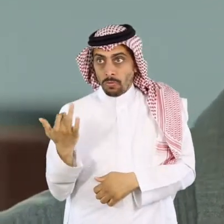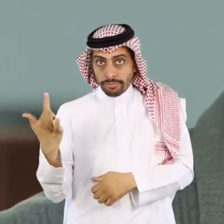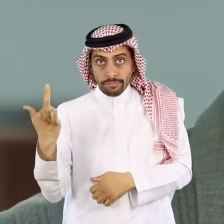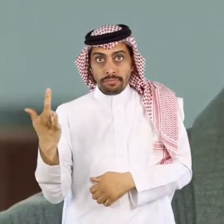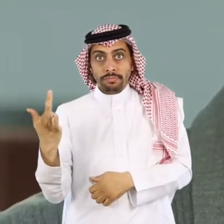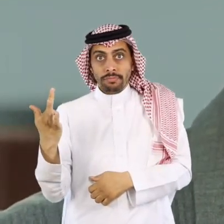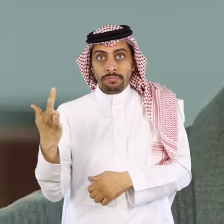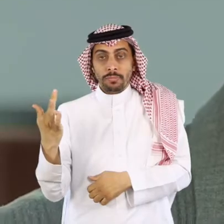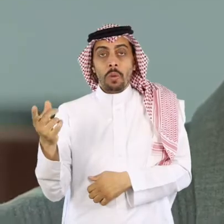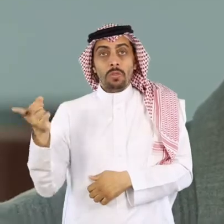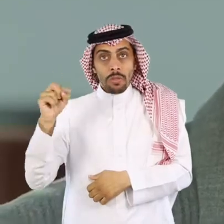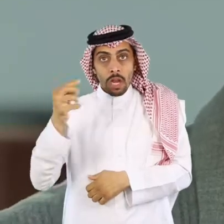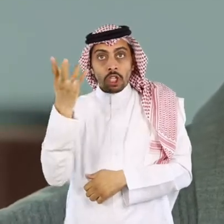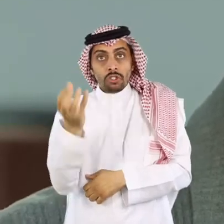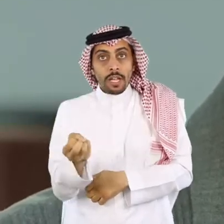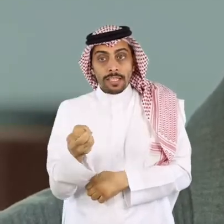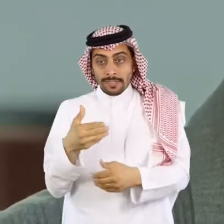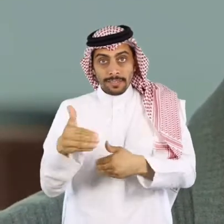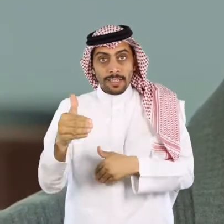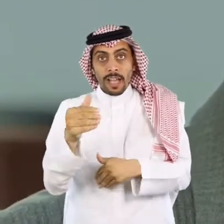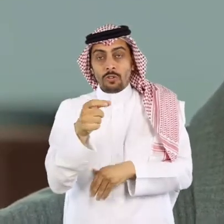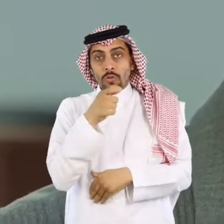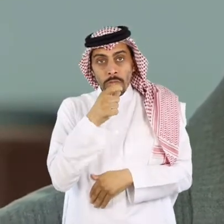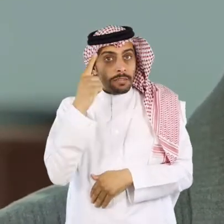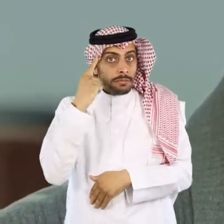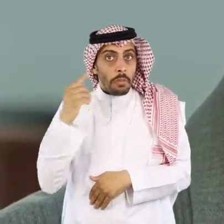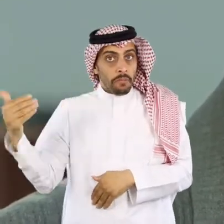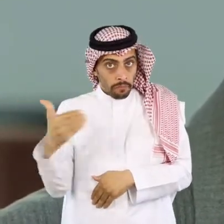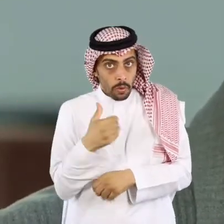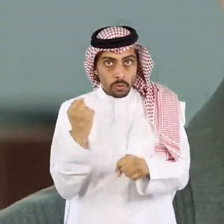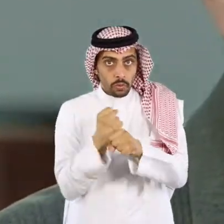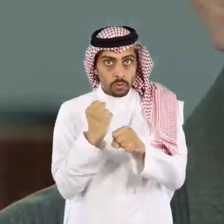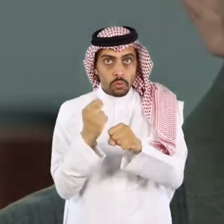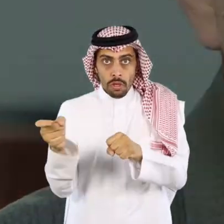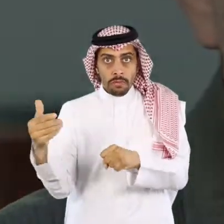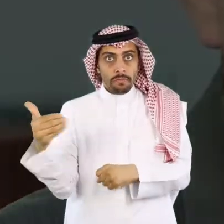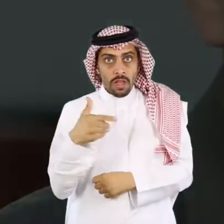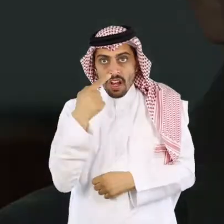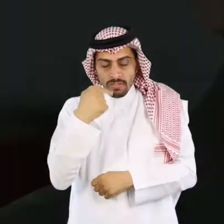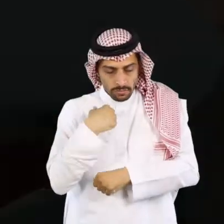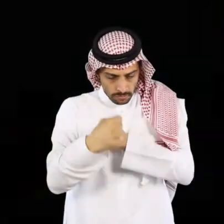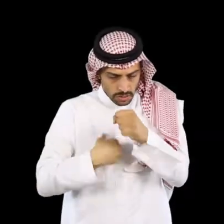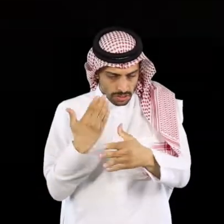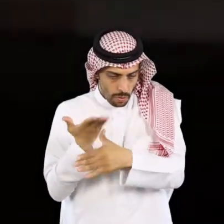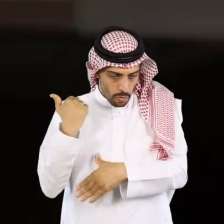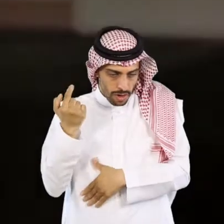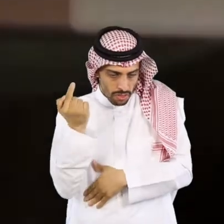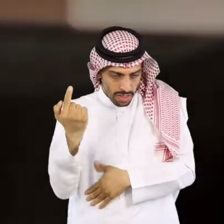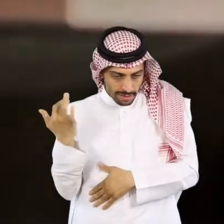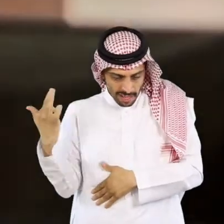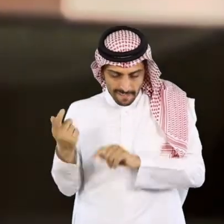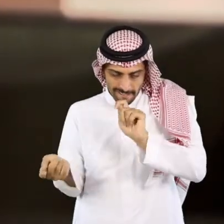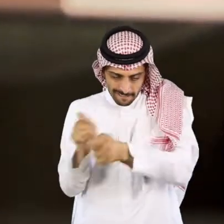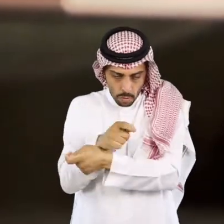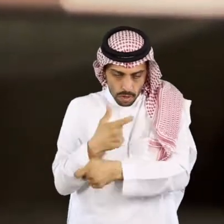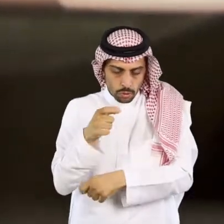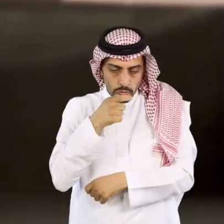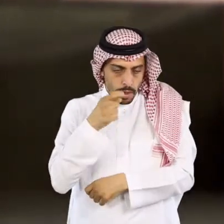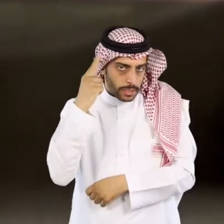أنه بيجي أيام الإجازات في الويكند بيشتغل بدون ما أن يطلب منه ذلك.